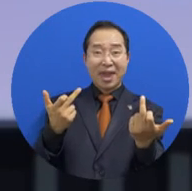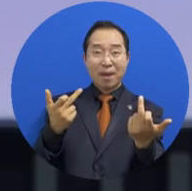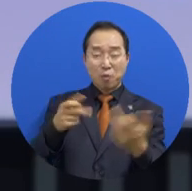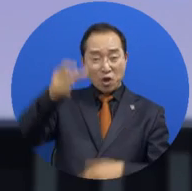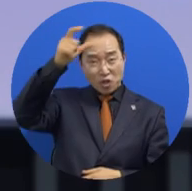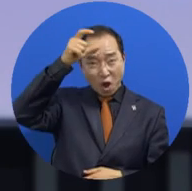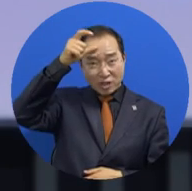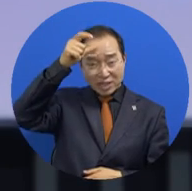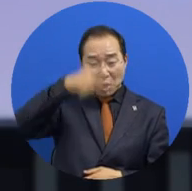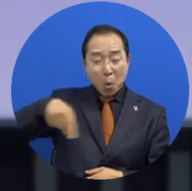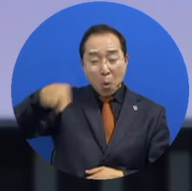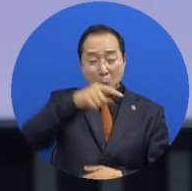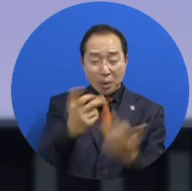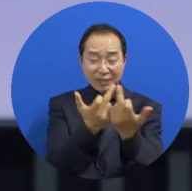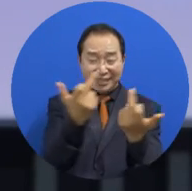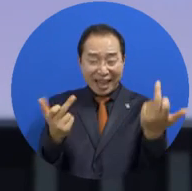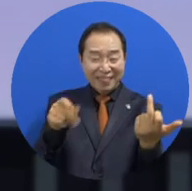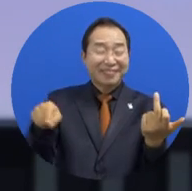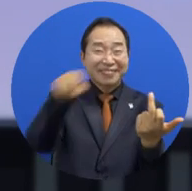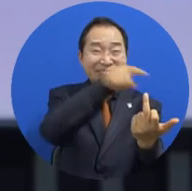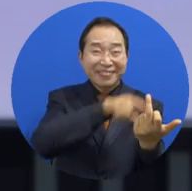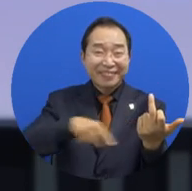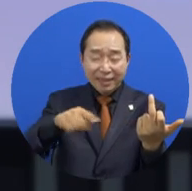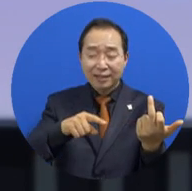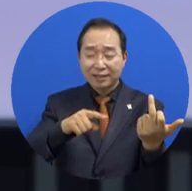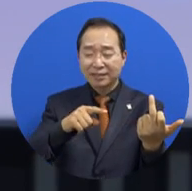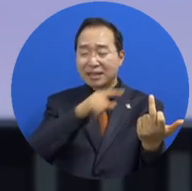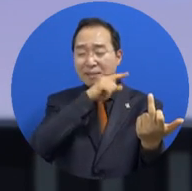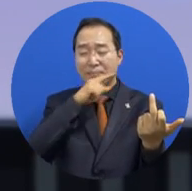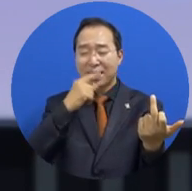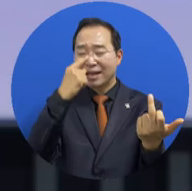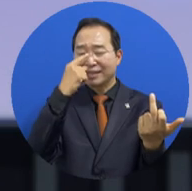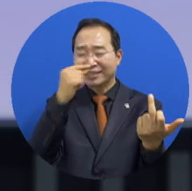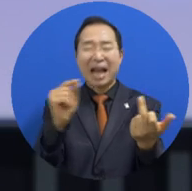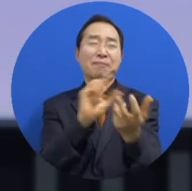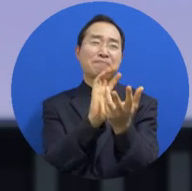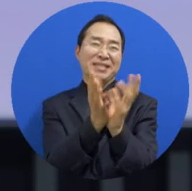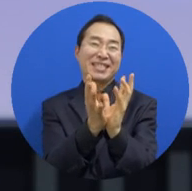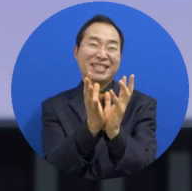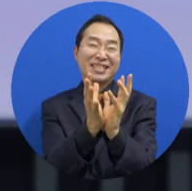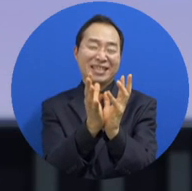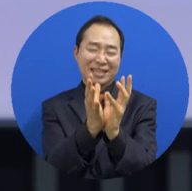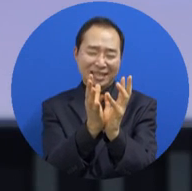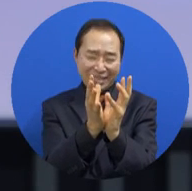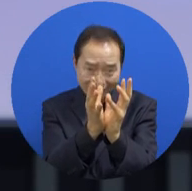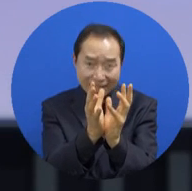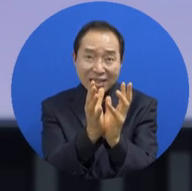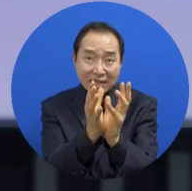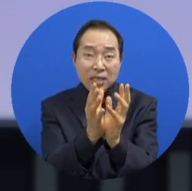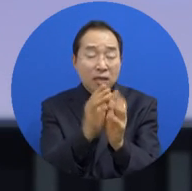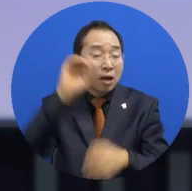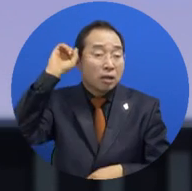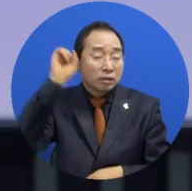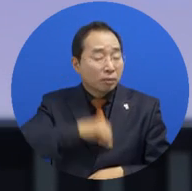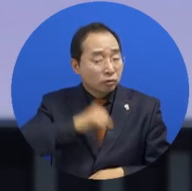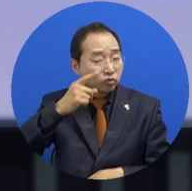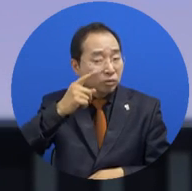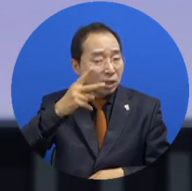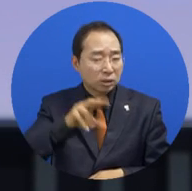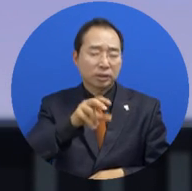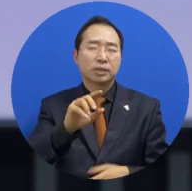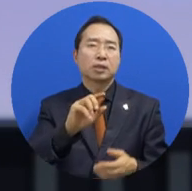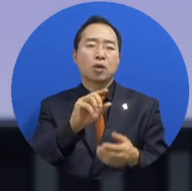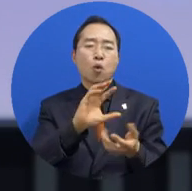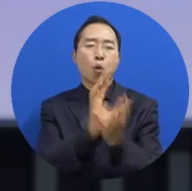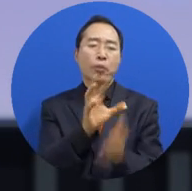합니다. 자정에서 새벽 2시 사이에 장미를 따게 되는데요. 춥고 어두운 그 시간의 장미가